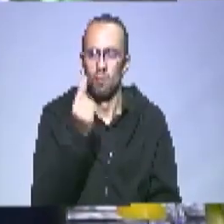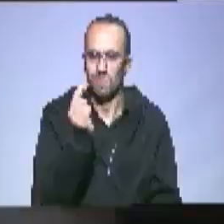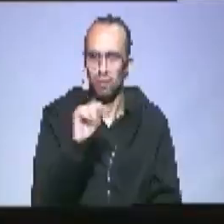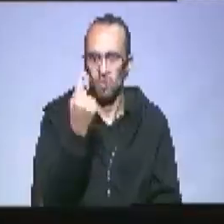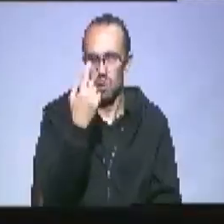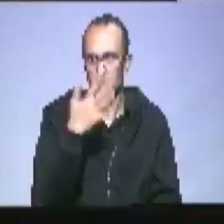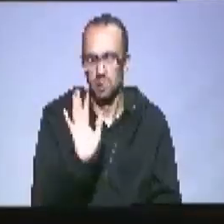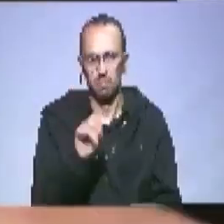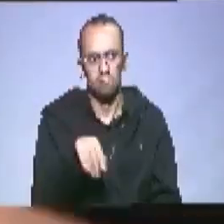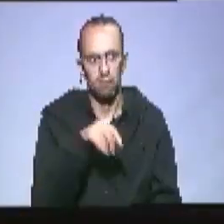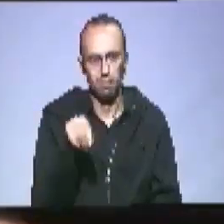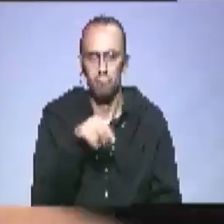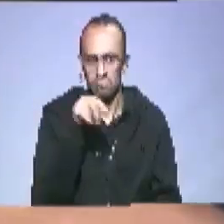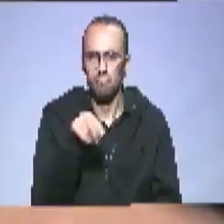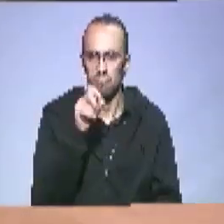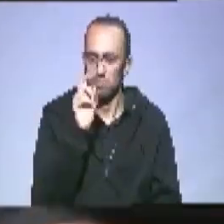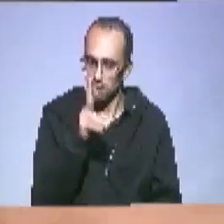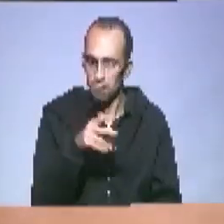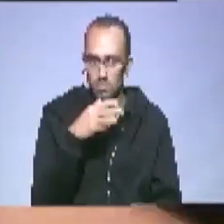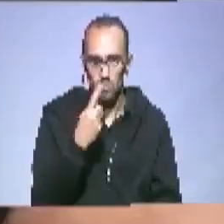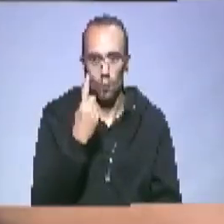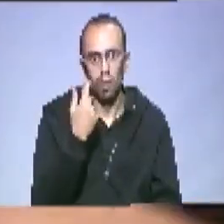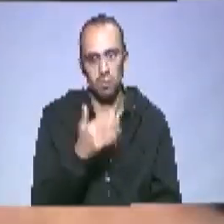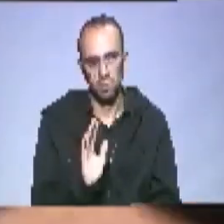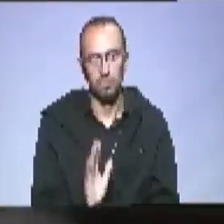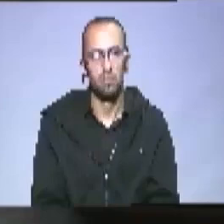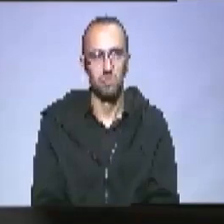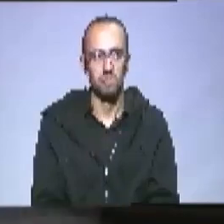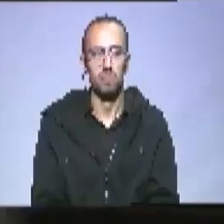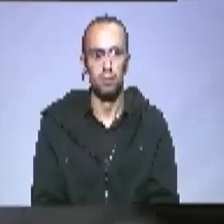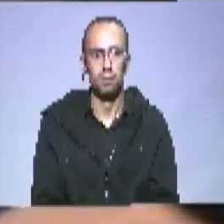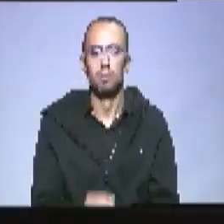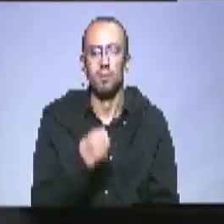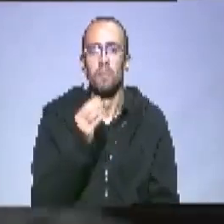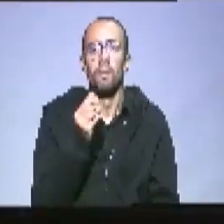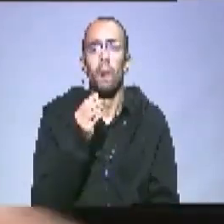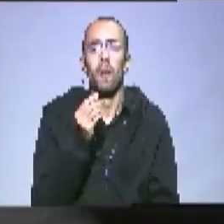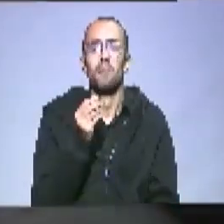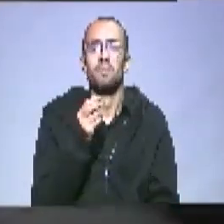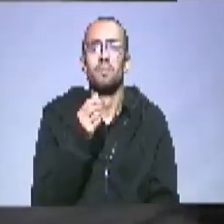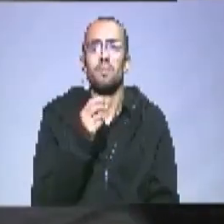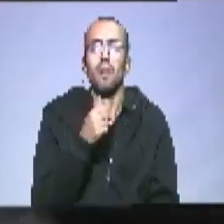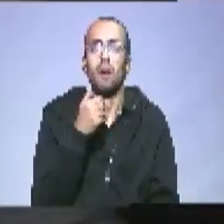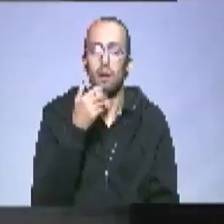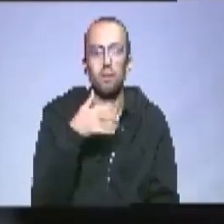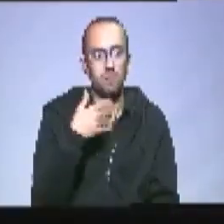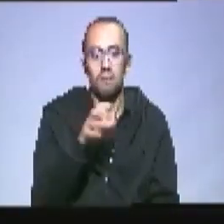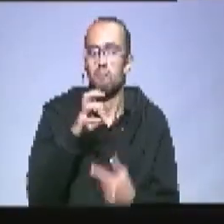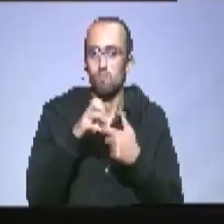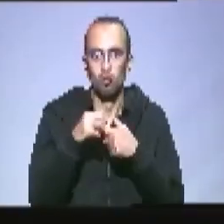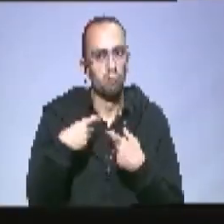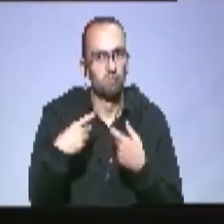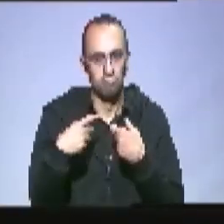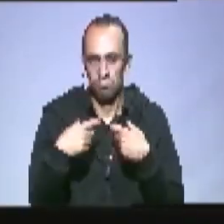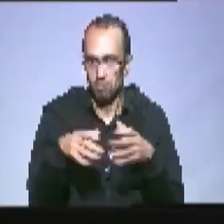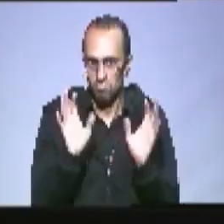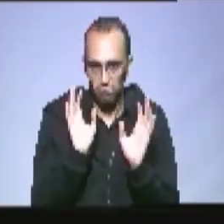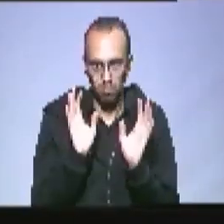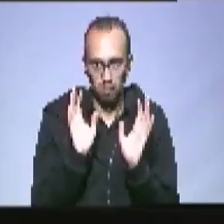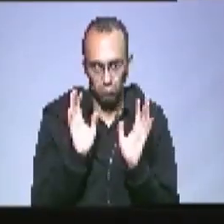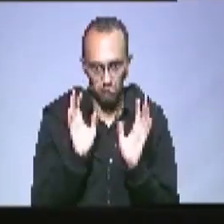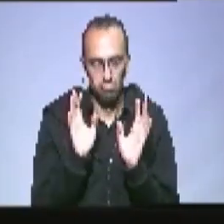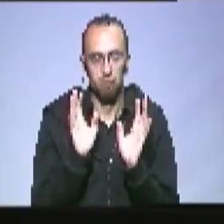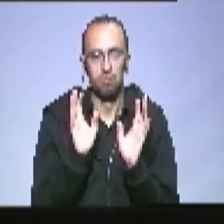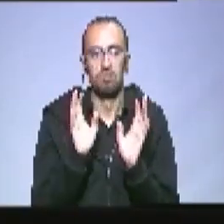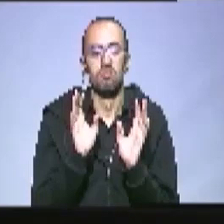يظبط الكلام كده ويخلينا يبقى ايه معانا شويه شوربه. ولكن هو المشروم هيدينا الطعم المظبوط.